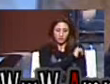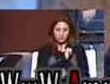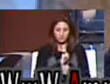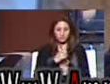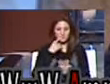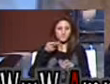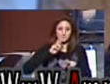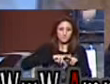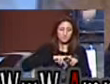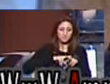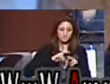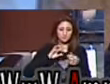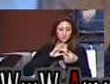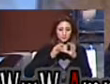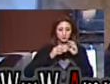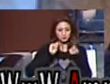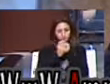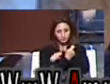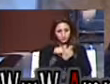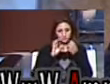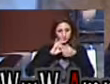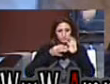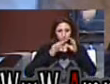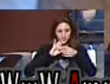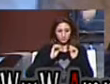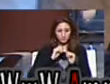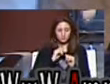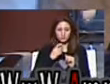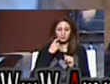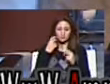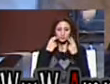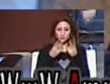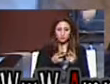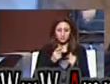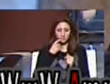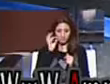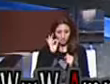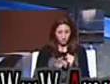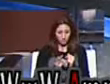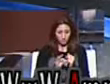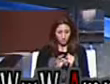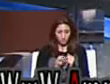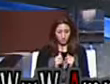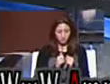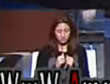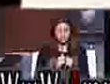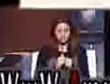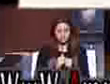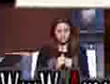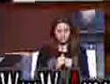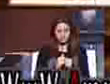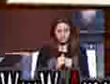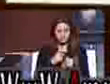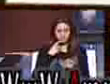الى جمعيه تتبع وزاره الشؤون الاجتماعيه؟ ماذا صحه هذا الخبر ايه يا فندم؟ لا، هي حضرتك مش